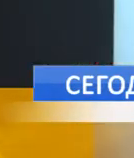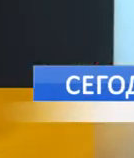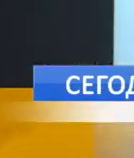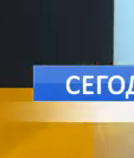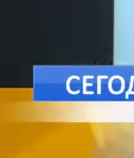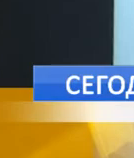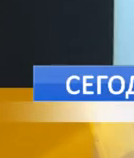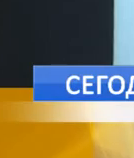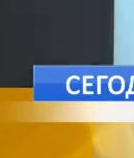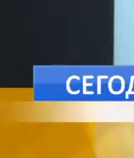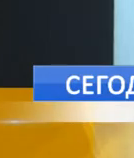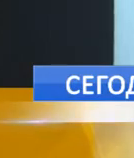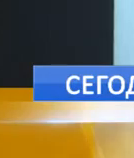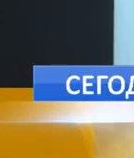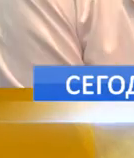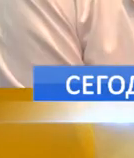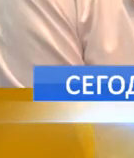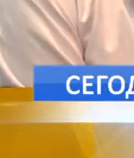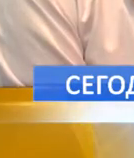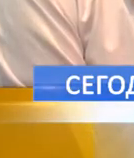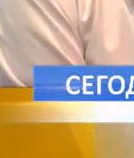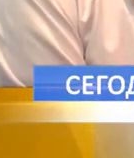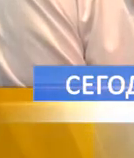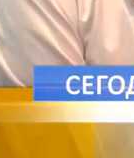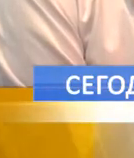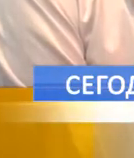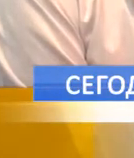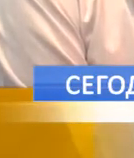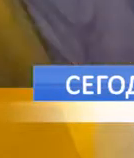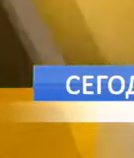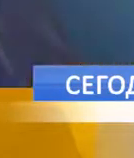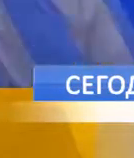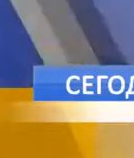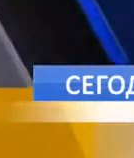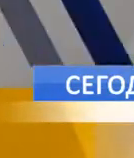специалист по онкозаболеваниям одной из ведущих клиник Кореи.